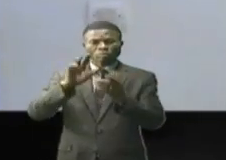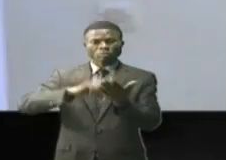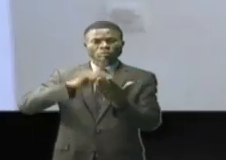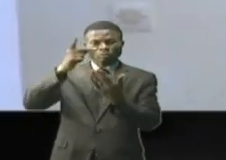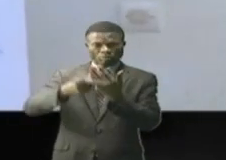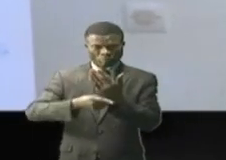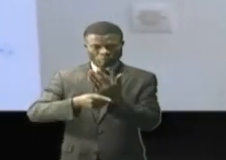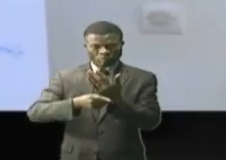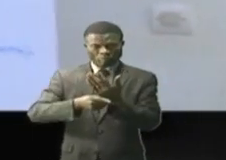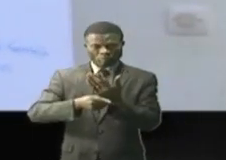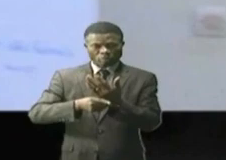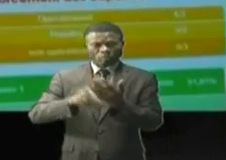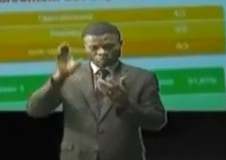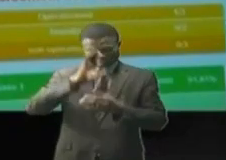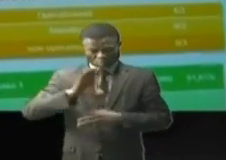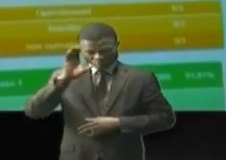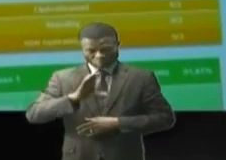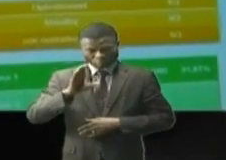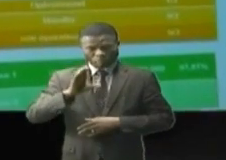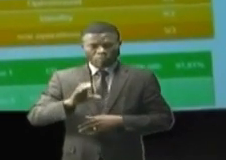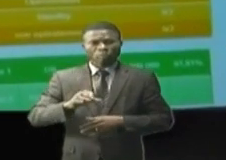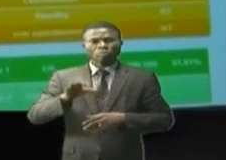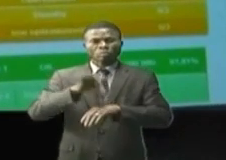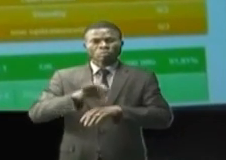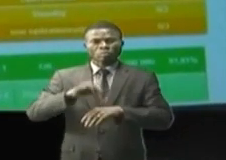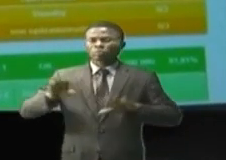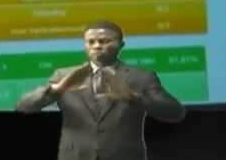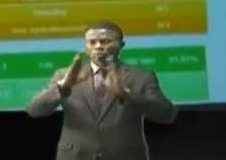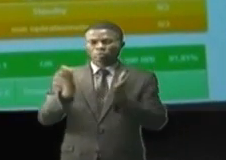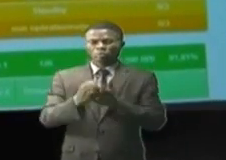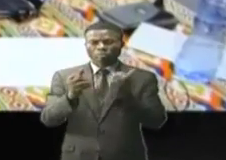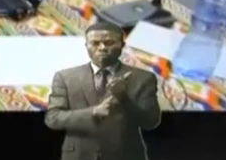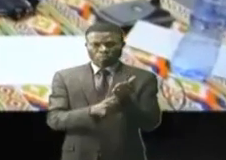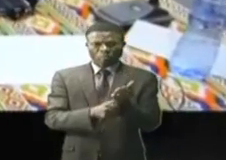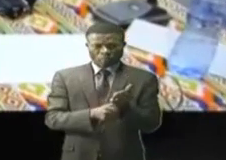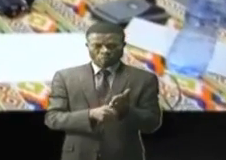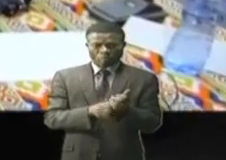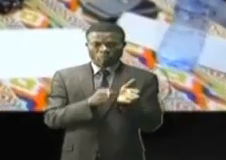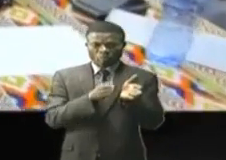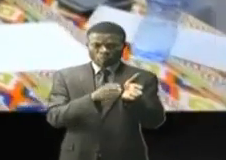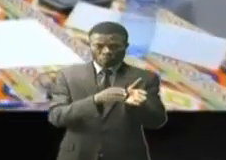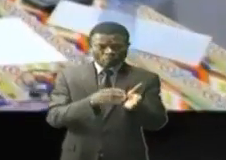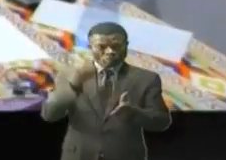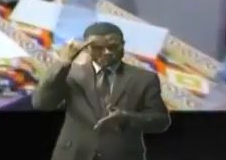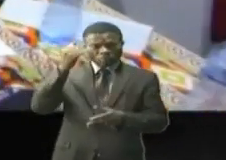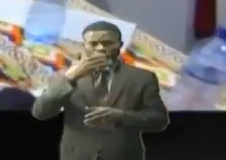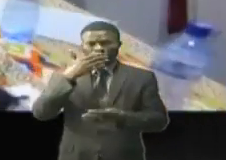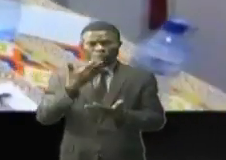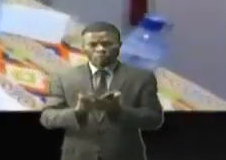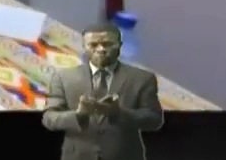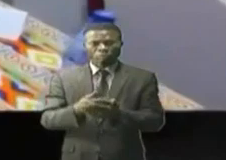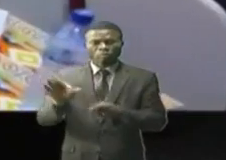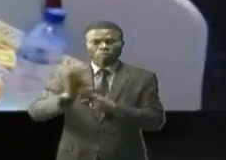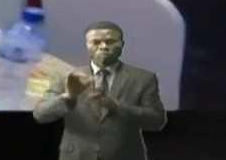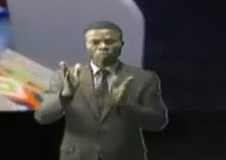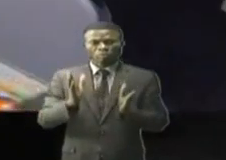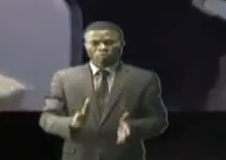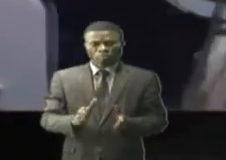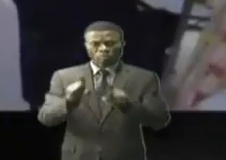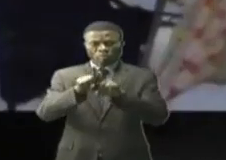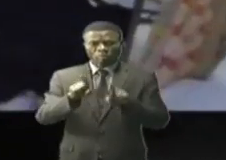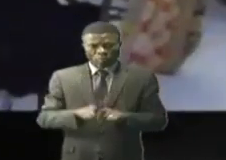et des résultats recherchés. Occasion pour tous de suivre les orientations des différents formateurs. Ils ont